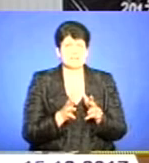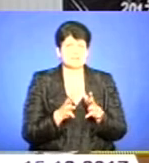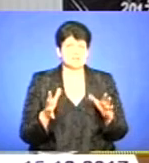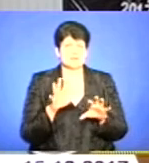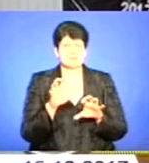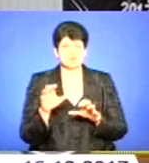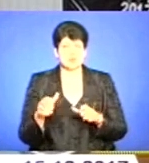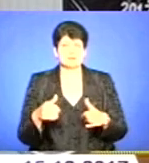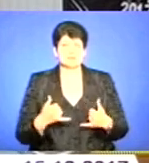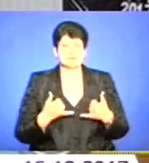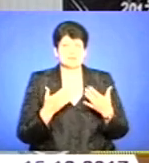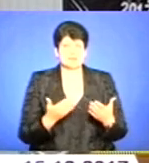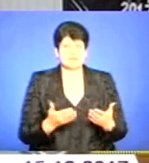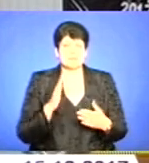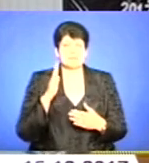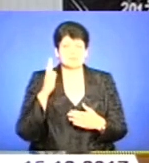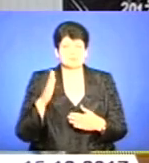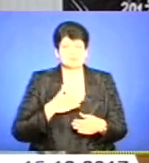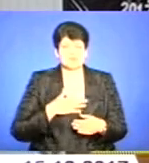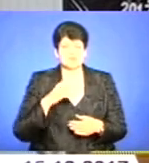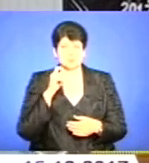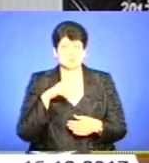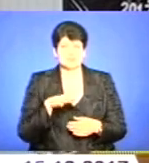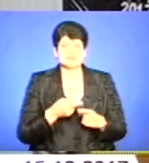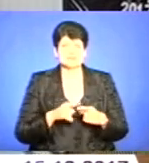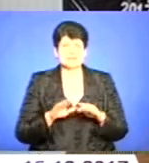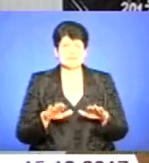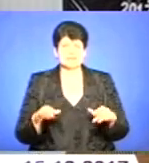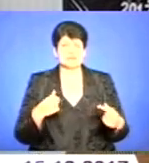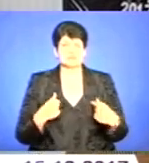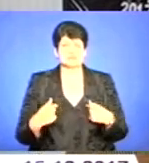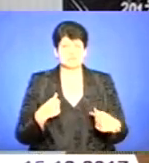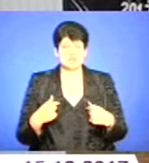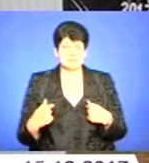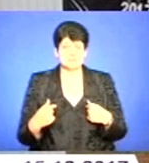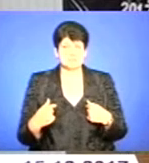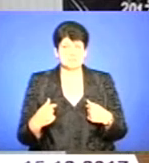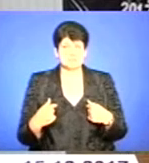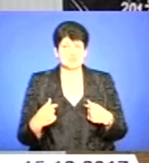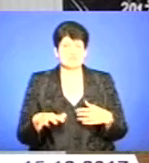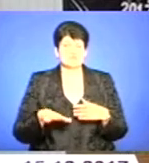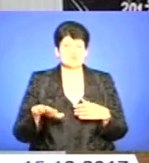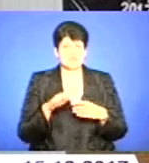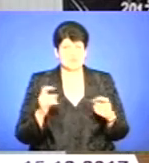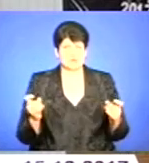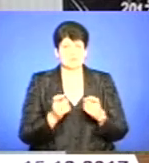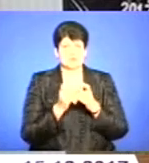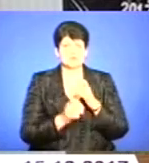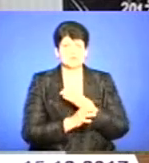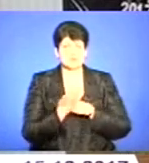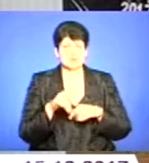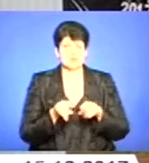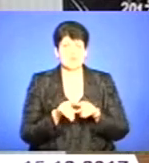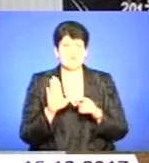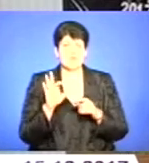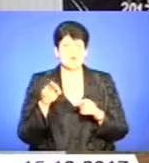фотографій проділені майбутню нашої країни – це дітям, які постраждали більше в зоні конфлікту на Сході, і також волонтерам.